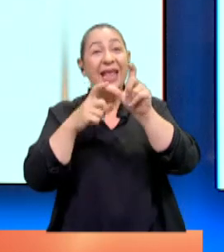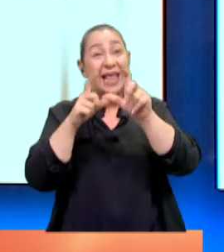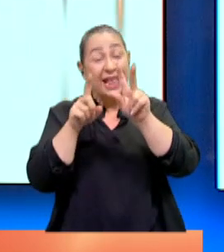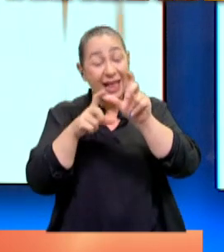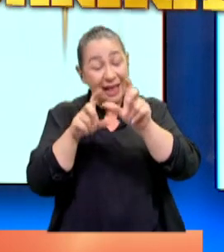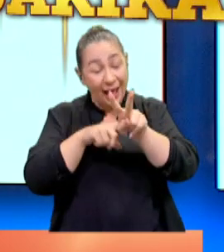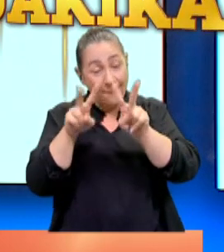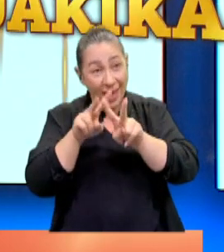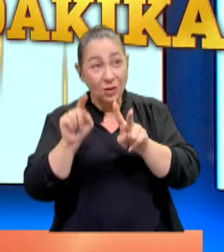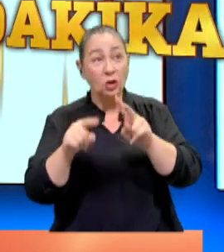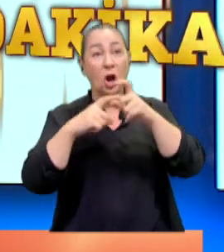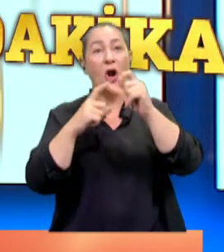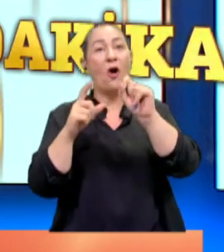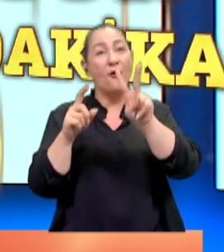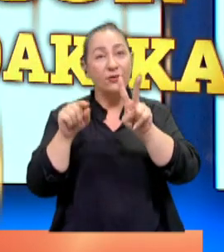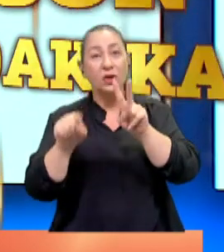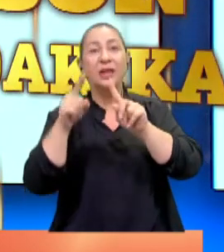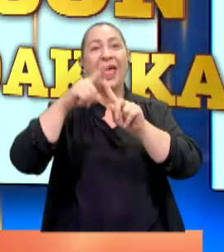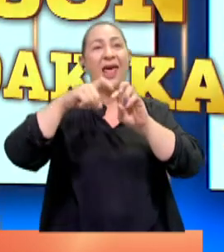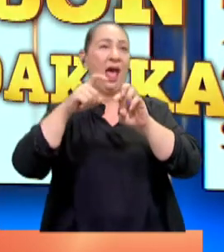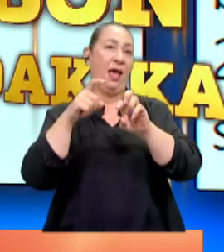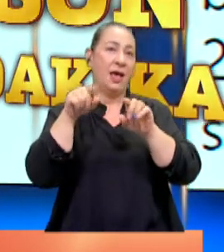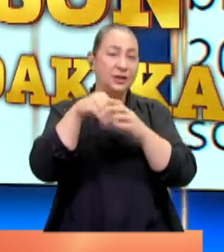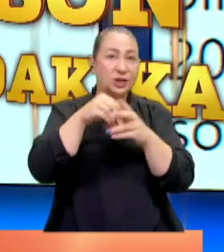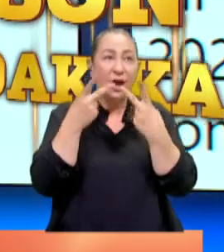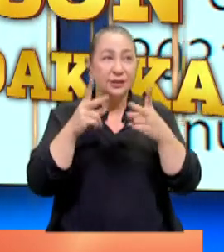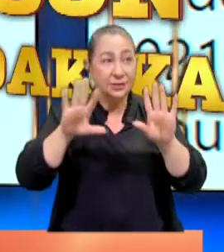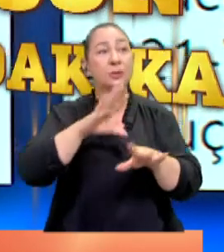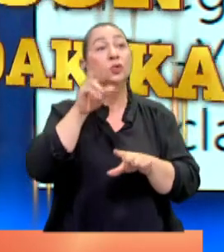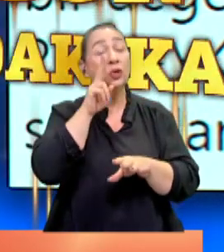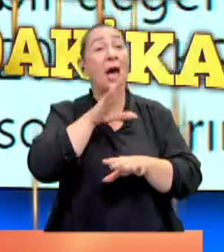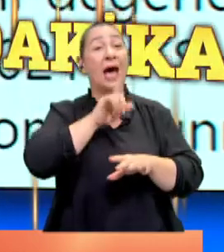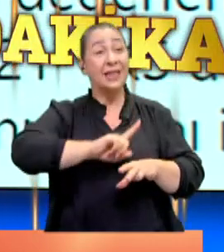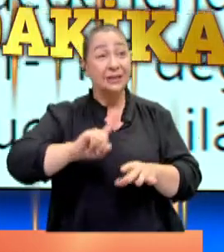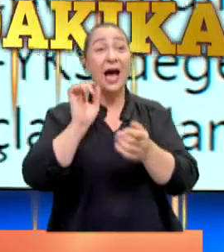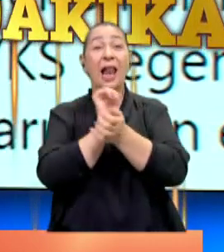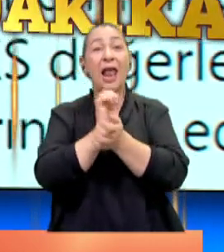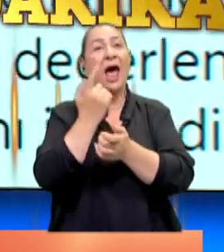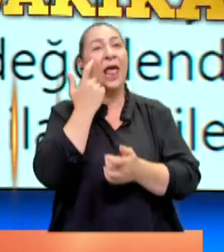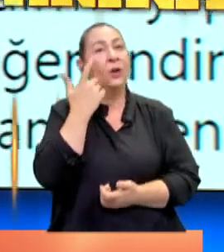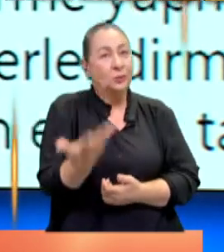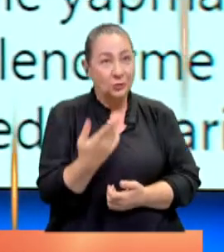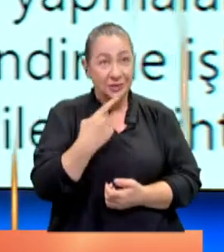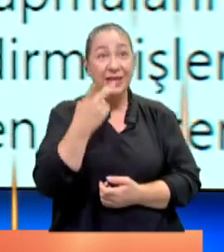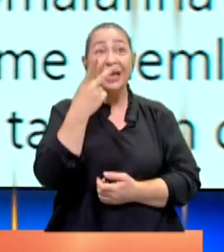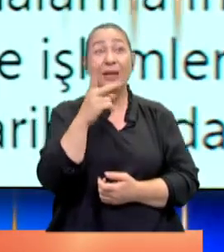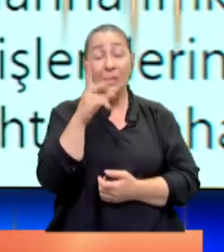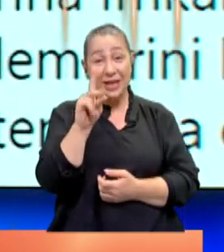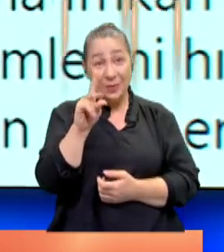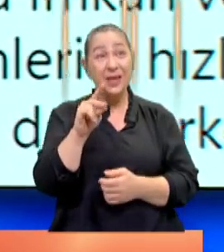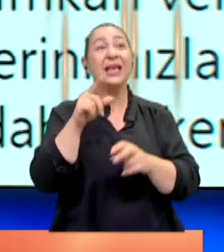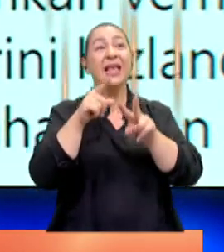sonuç.ösym.gov.tr sayfamızdan açıkladık. Sonuçların tüm adaylarımıza ve ailelerine hayırlı olmasını dilerim. 2021